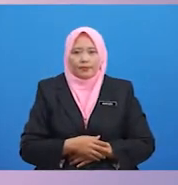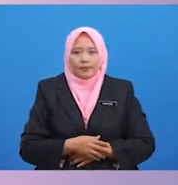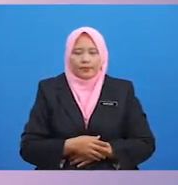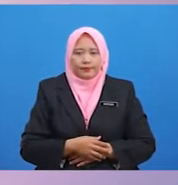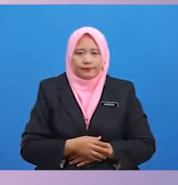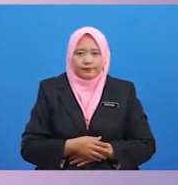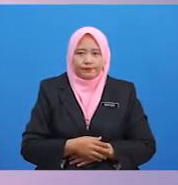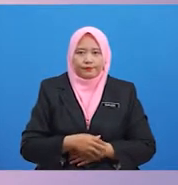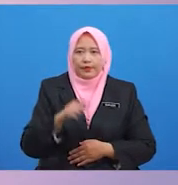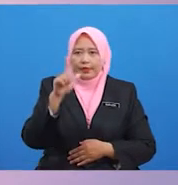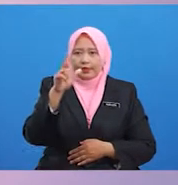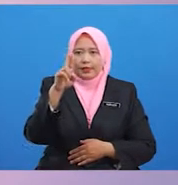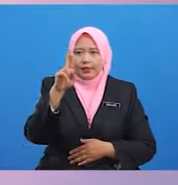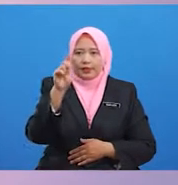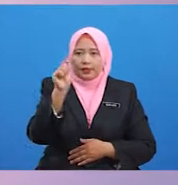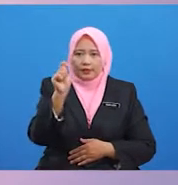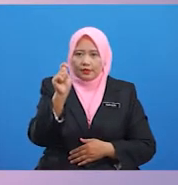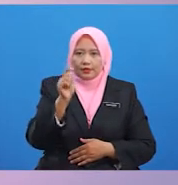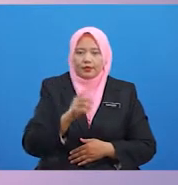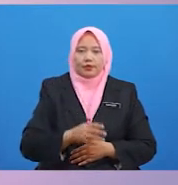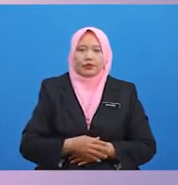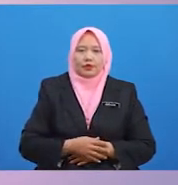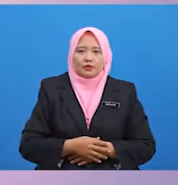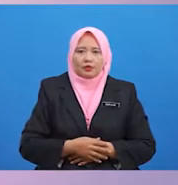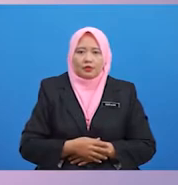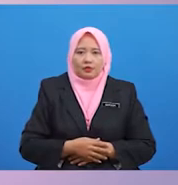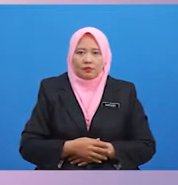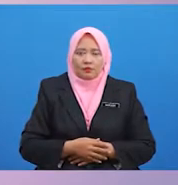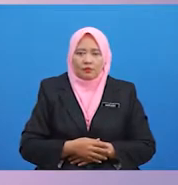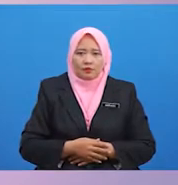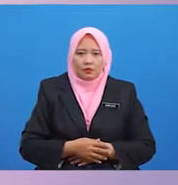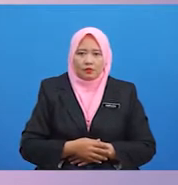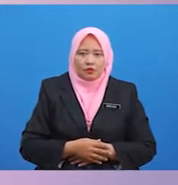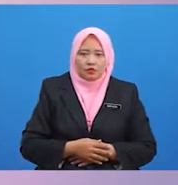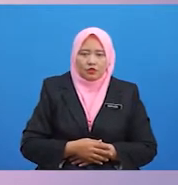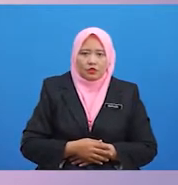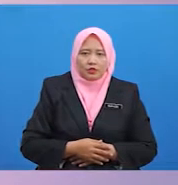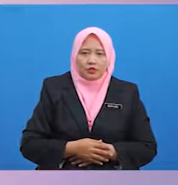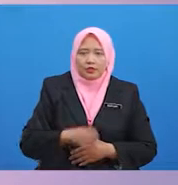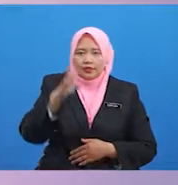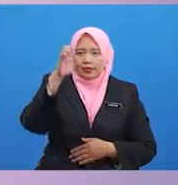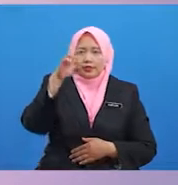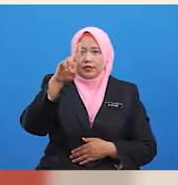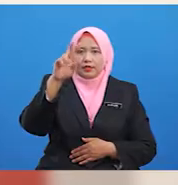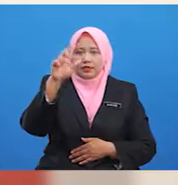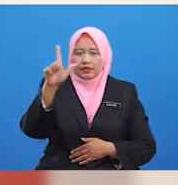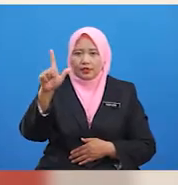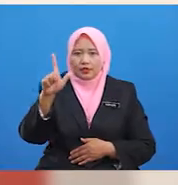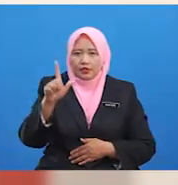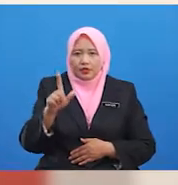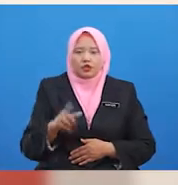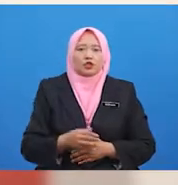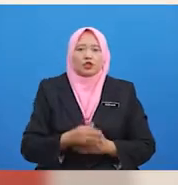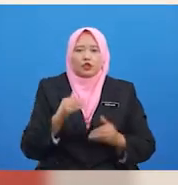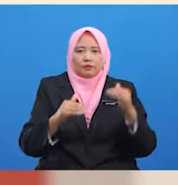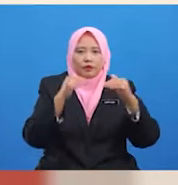Rail Transit LRT dan Express KLIA atau Express Rail Link ERL dibina